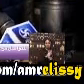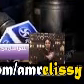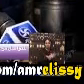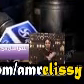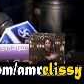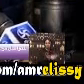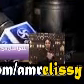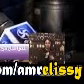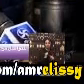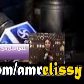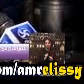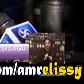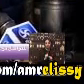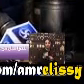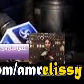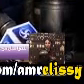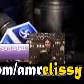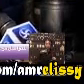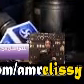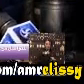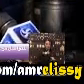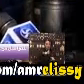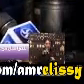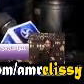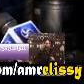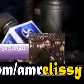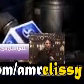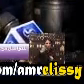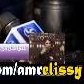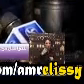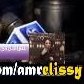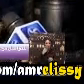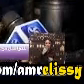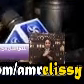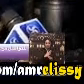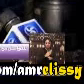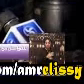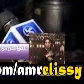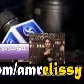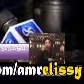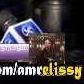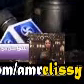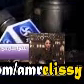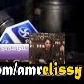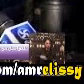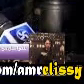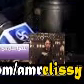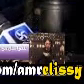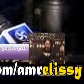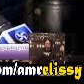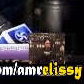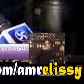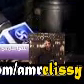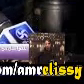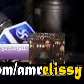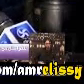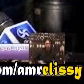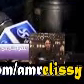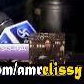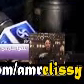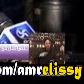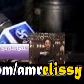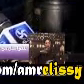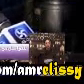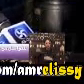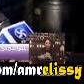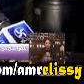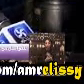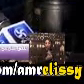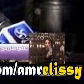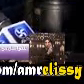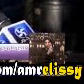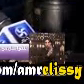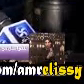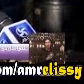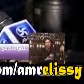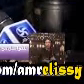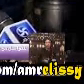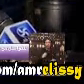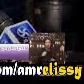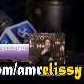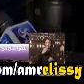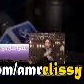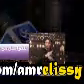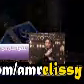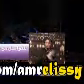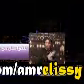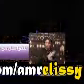مش قادر خالص نمشي، ولا كل ما نمشي 5-6 خطوات 10 خطوات نقع، واللي يشيلني واللي ما يشيلنيش، والعالم الاطفال يشوفوني